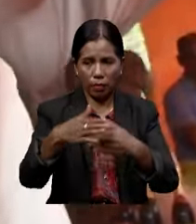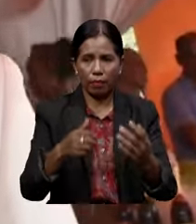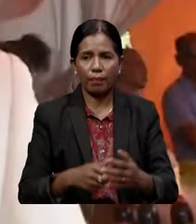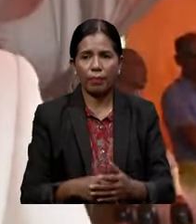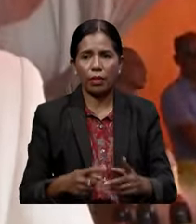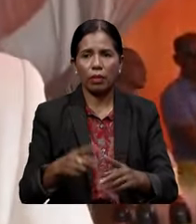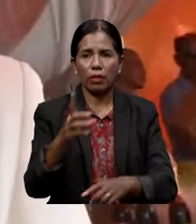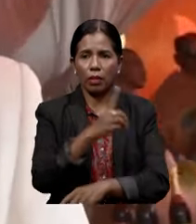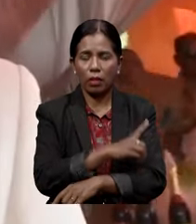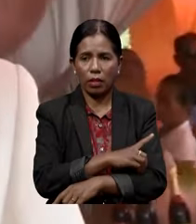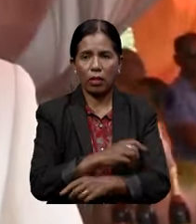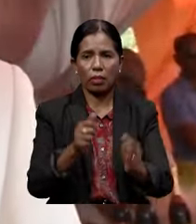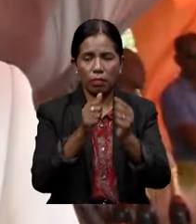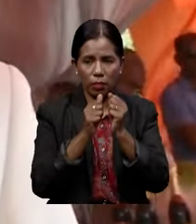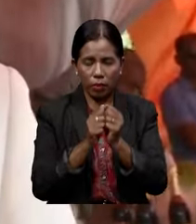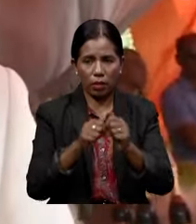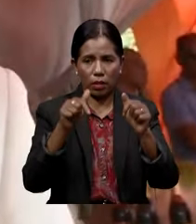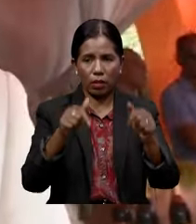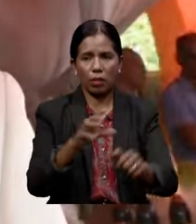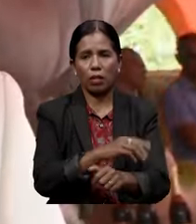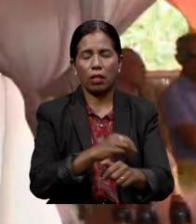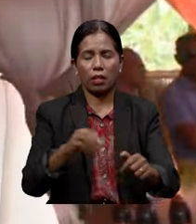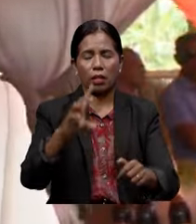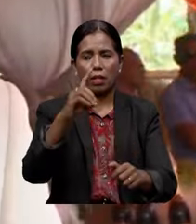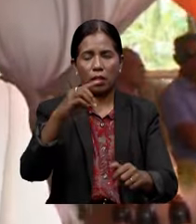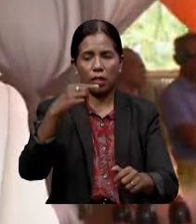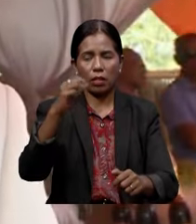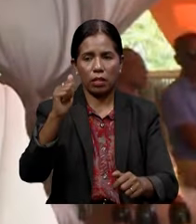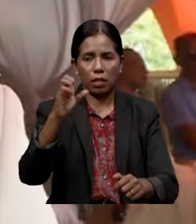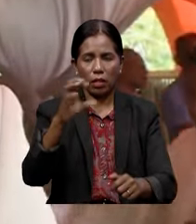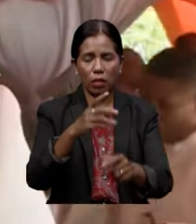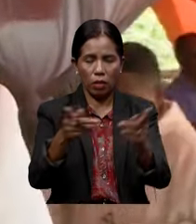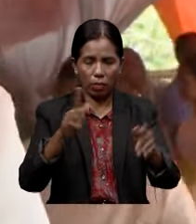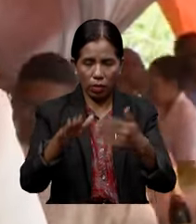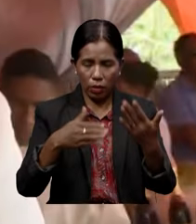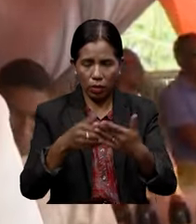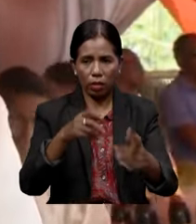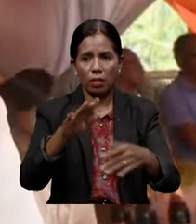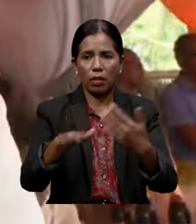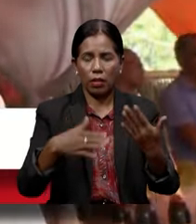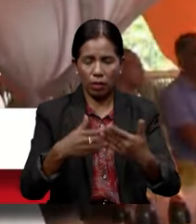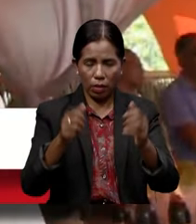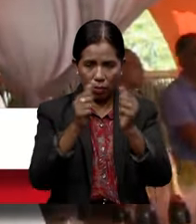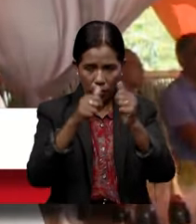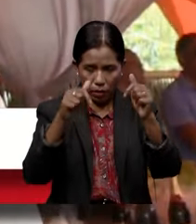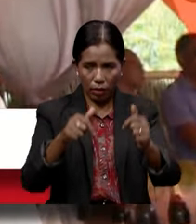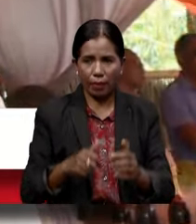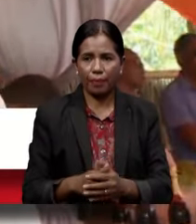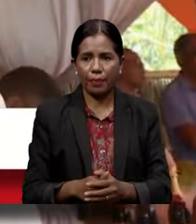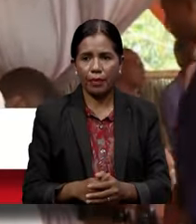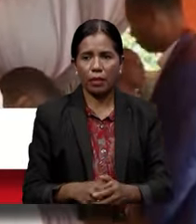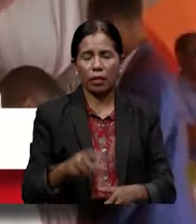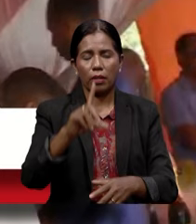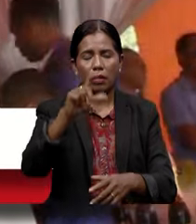hinita hamut kian e ho serani sira desa gua ninian ho aradore serane serani serme bisnis kian e ho si postulaga